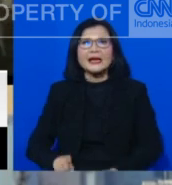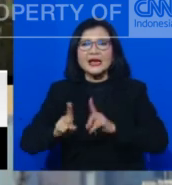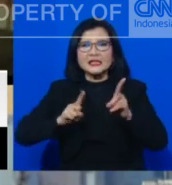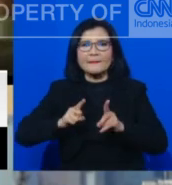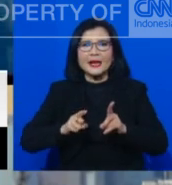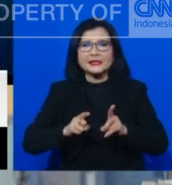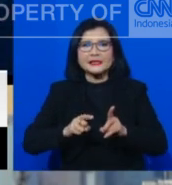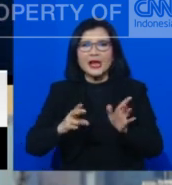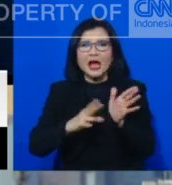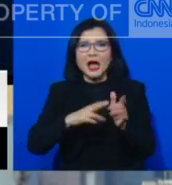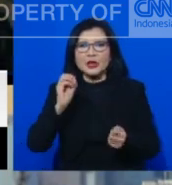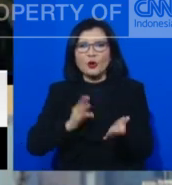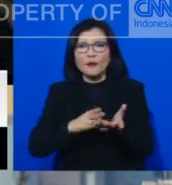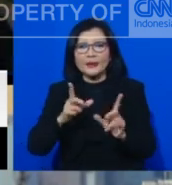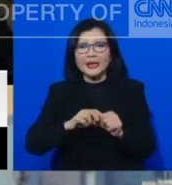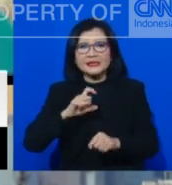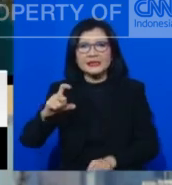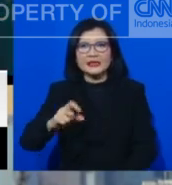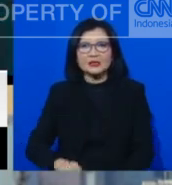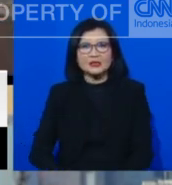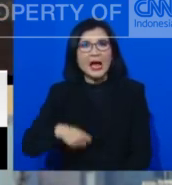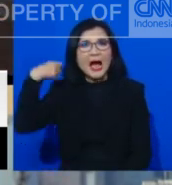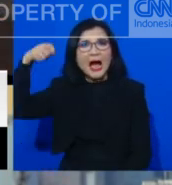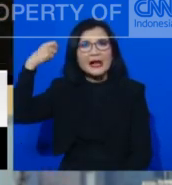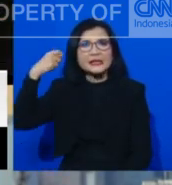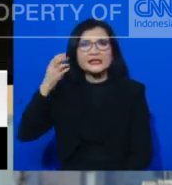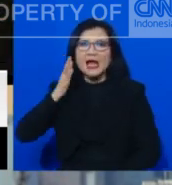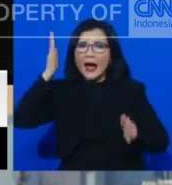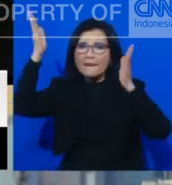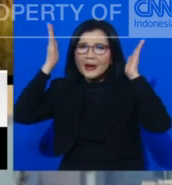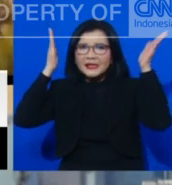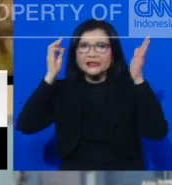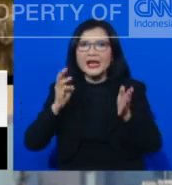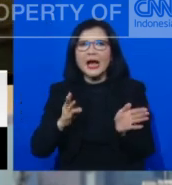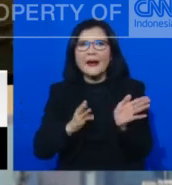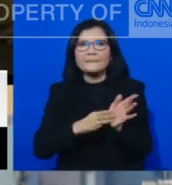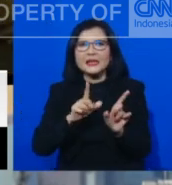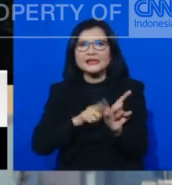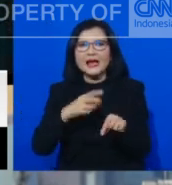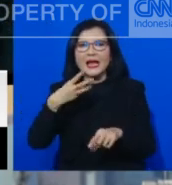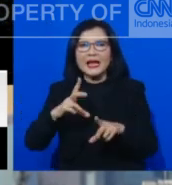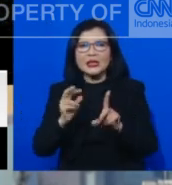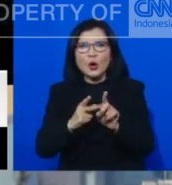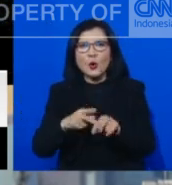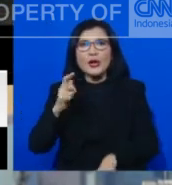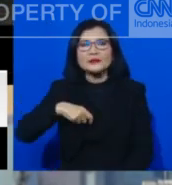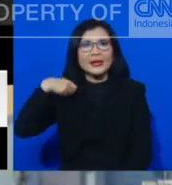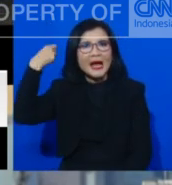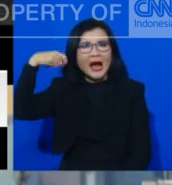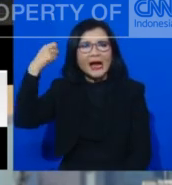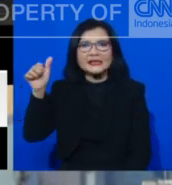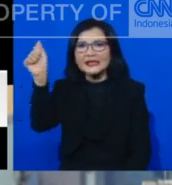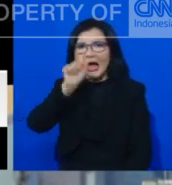yang dibintangi oleh aktris Malaysia special yo dia Menoreh sejarah tahun ini sebagai aktris Asia